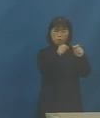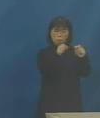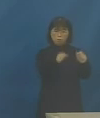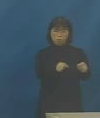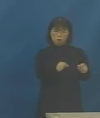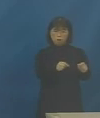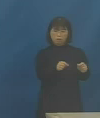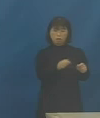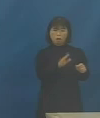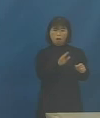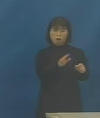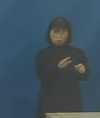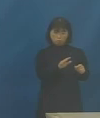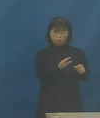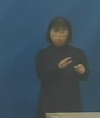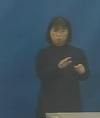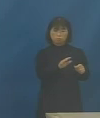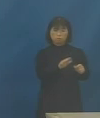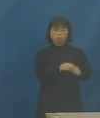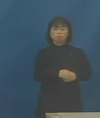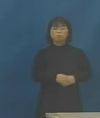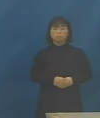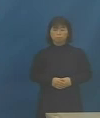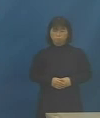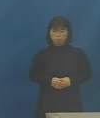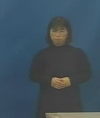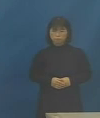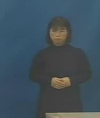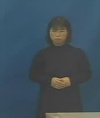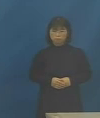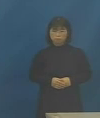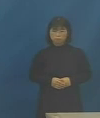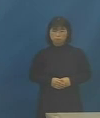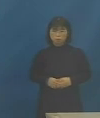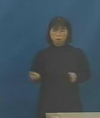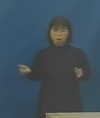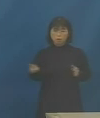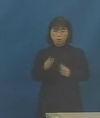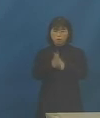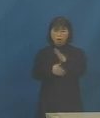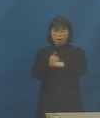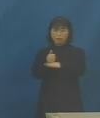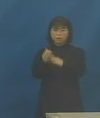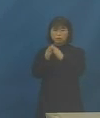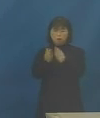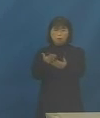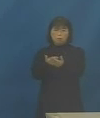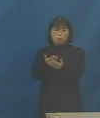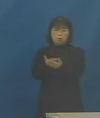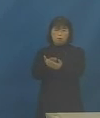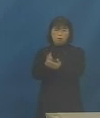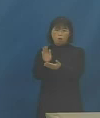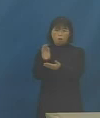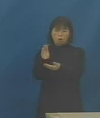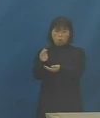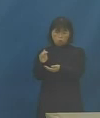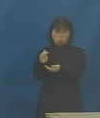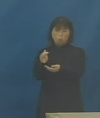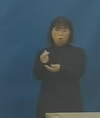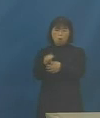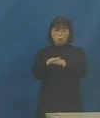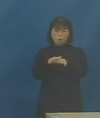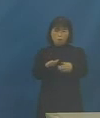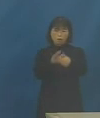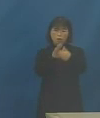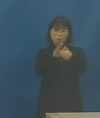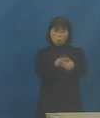が顕在化をしたということもありましてそれまではの知事会が求めていたことなんですが蔓延防止と充填装置